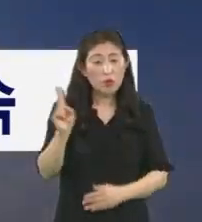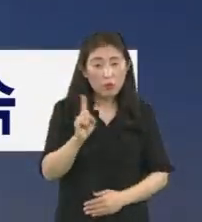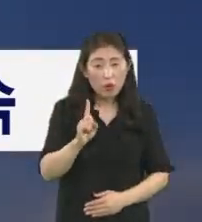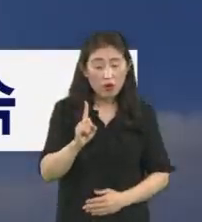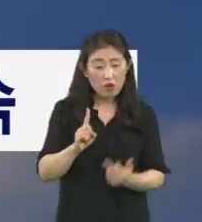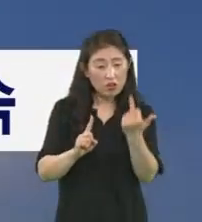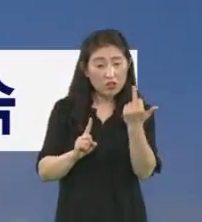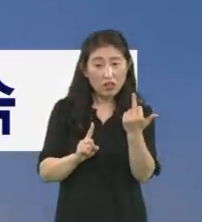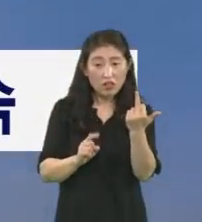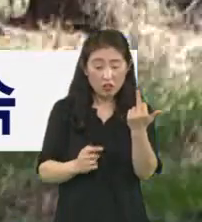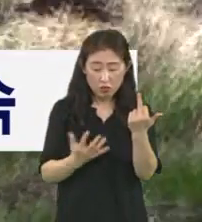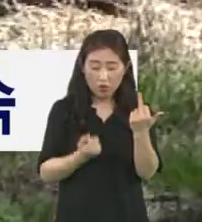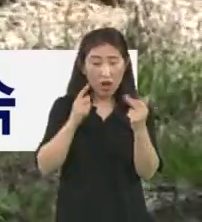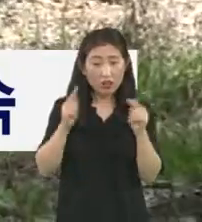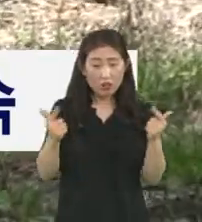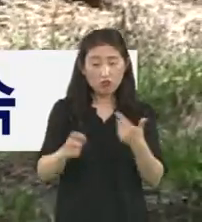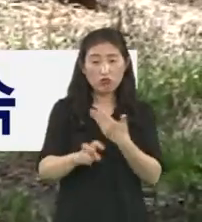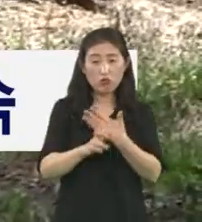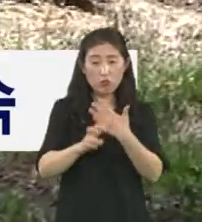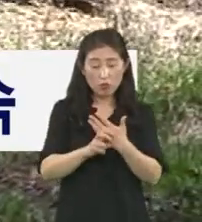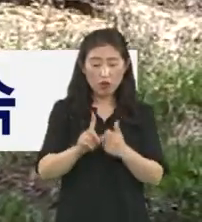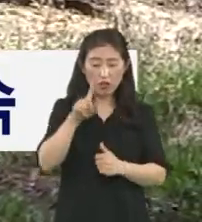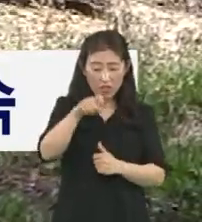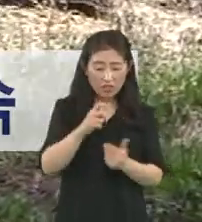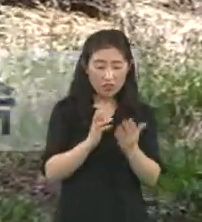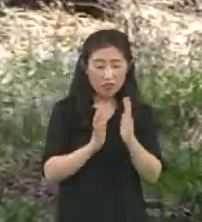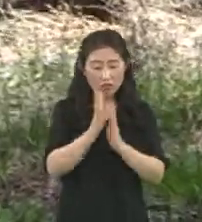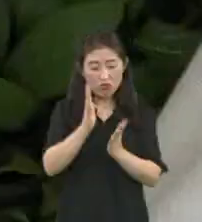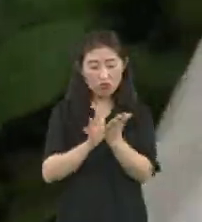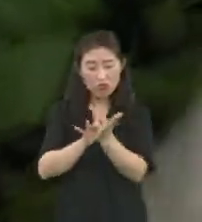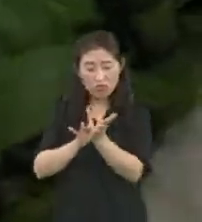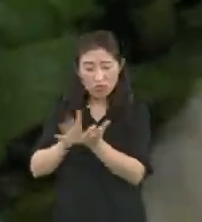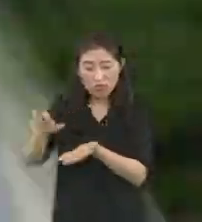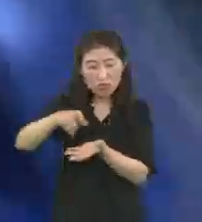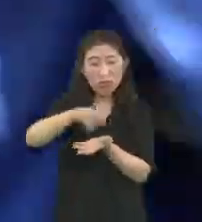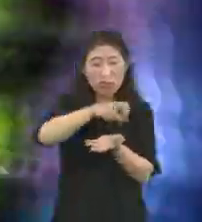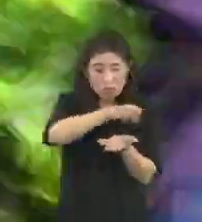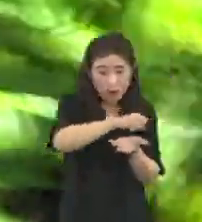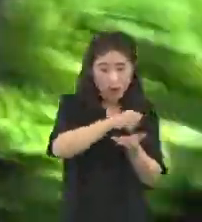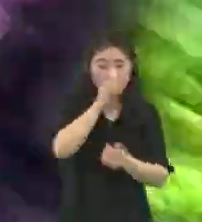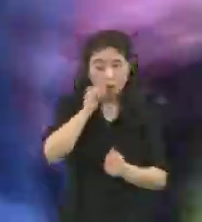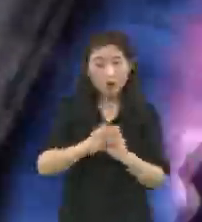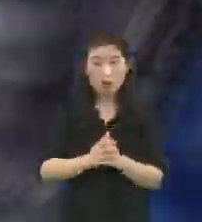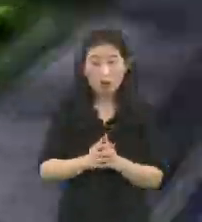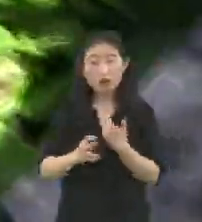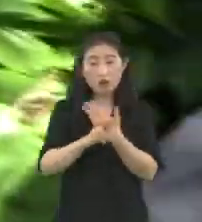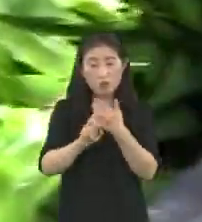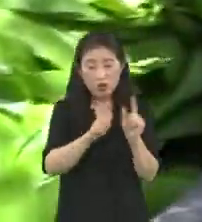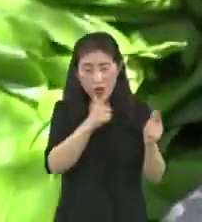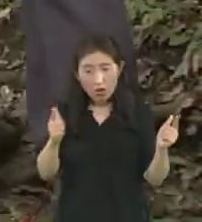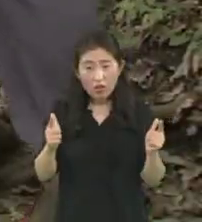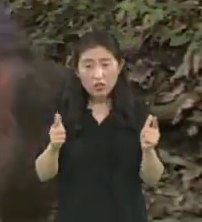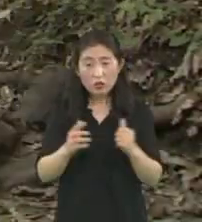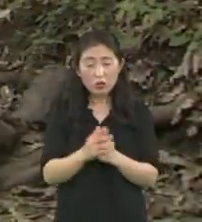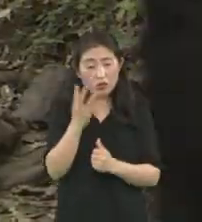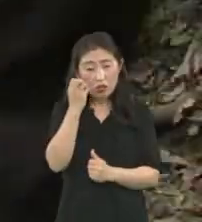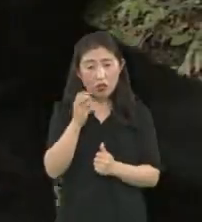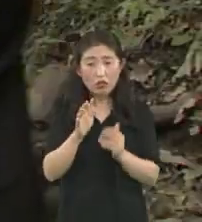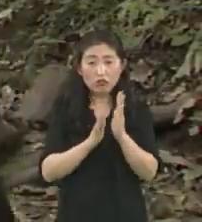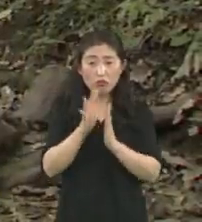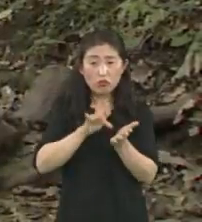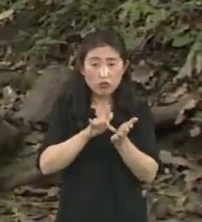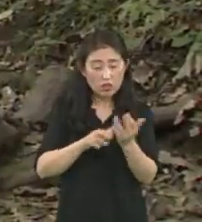산림 소유자 동의 없이 산나물이나 상약초를 채취하는 행위, 특별산림 대상종 불법 채취, 희귀식물